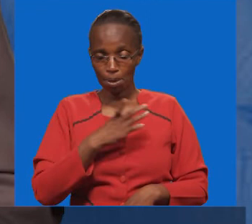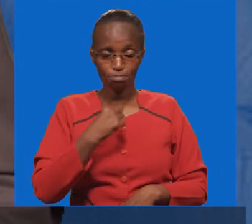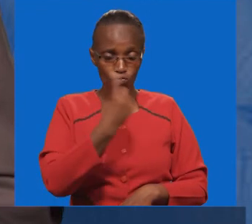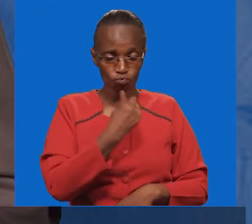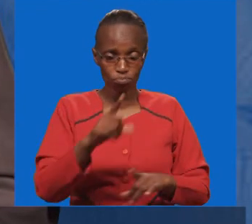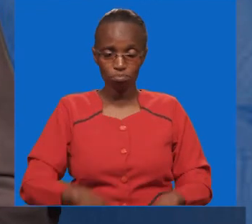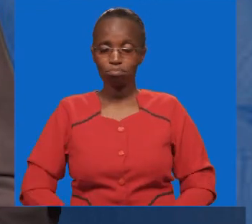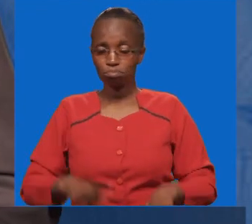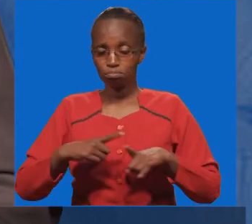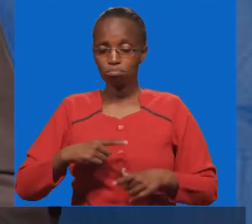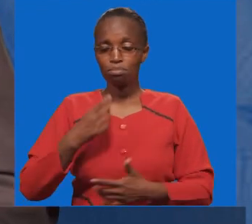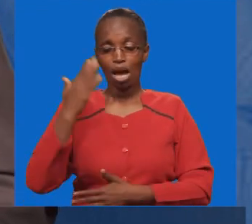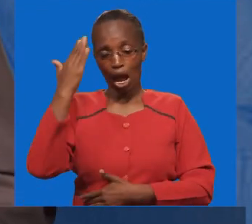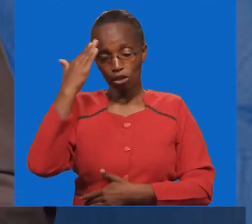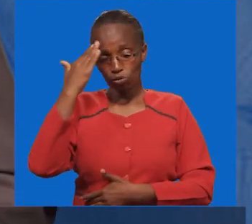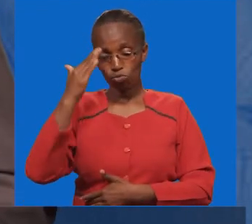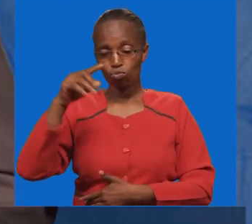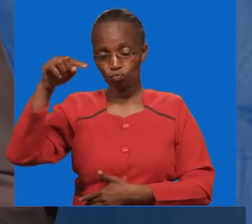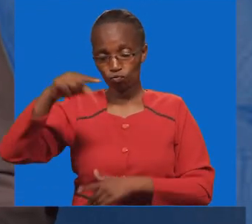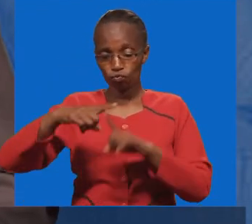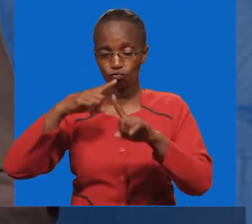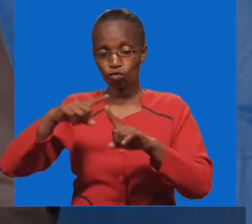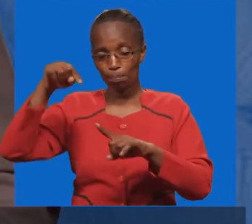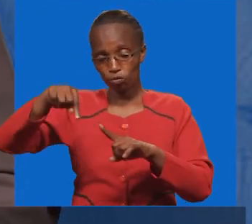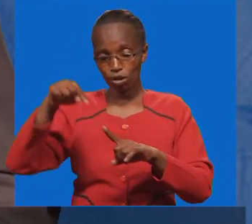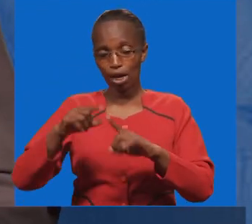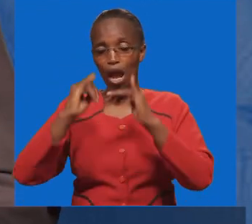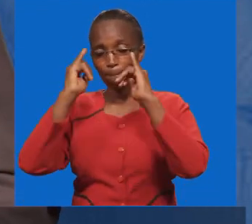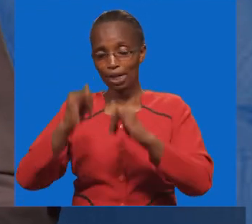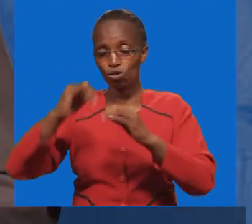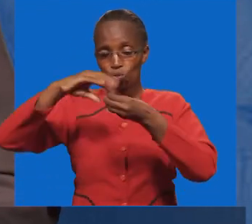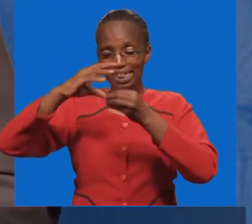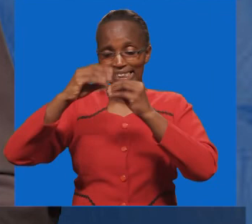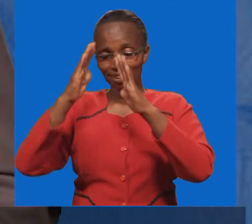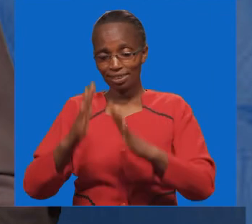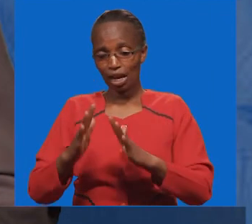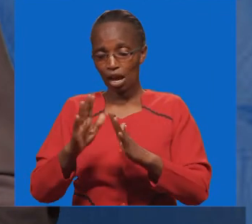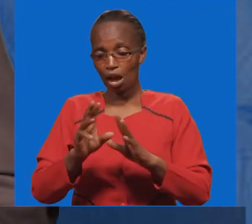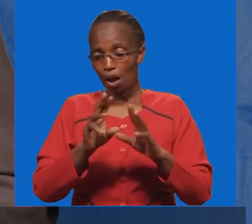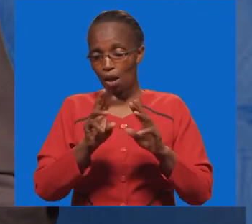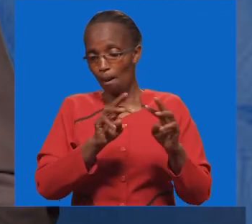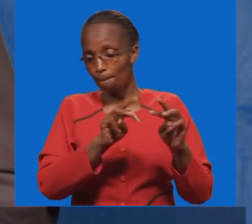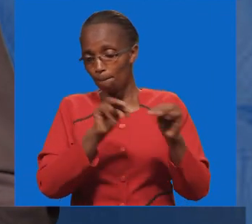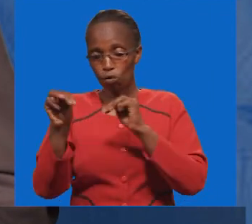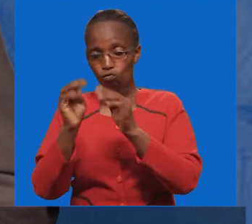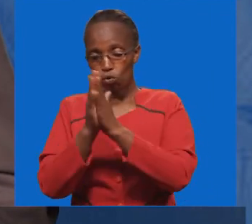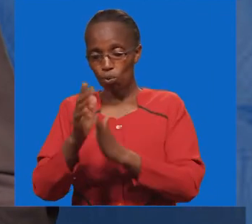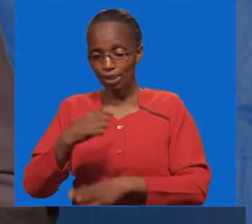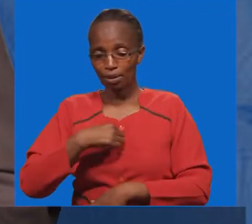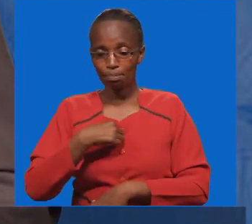Na ukaandike jina langu katika kitabu cha walio hai. Najua mimi ni kiumbe kipya kuanzia siku ya leo.